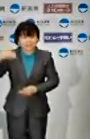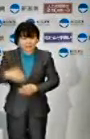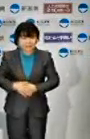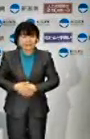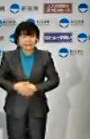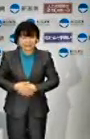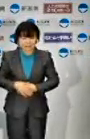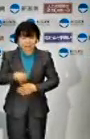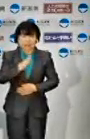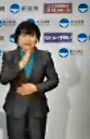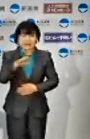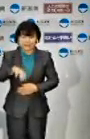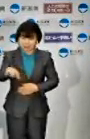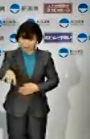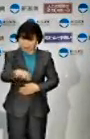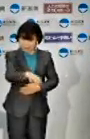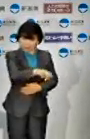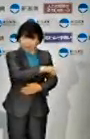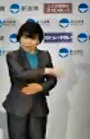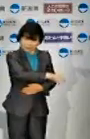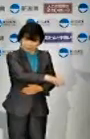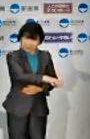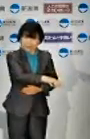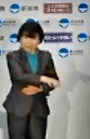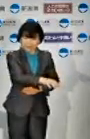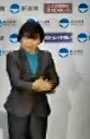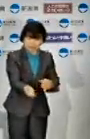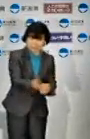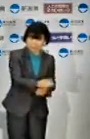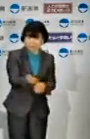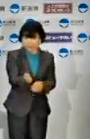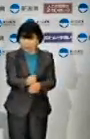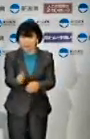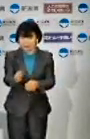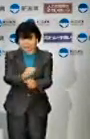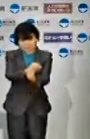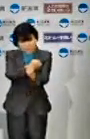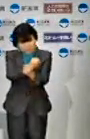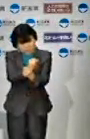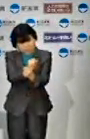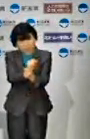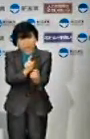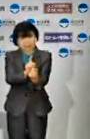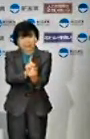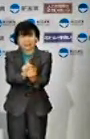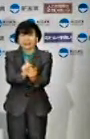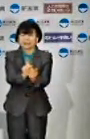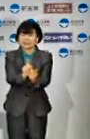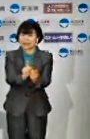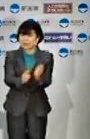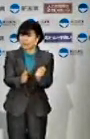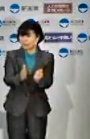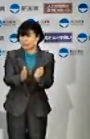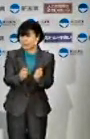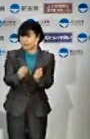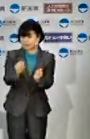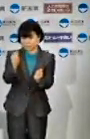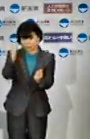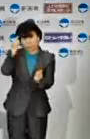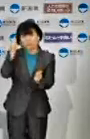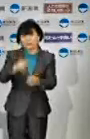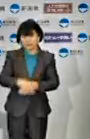こは各現場がなんとかうまく工夫して対応していただいているということだと思っています